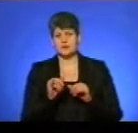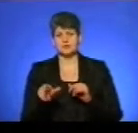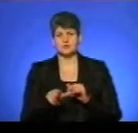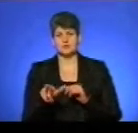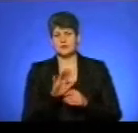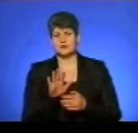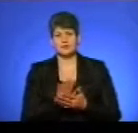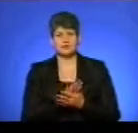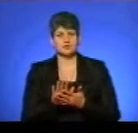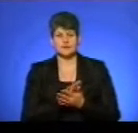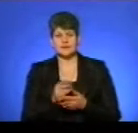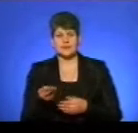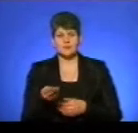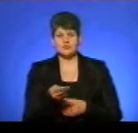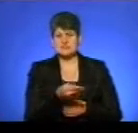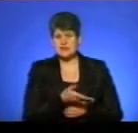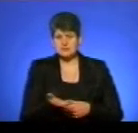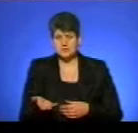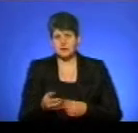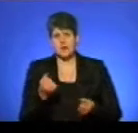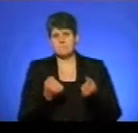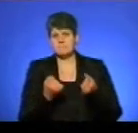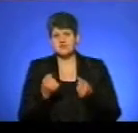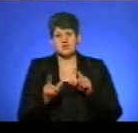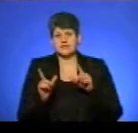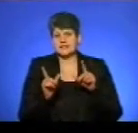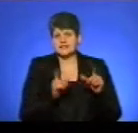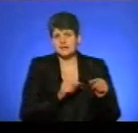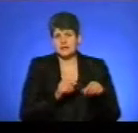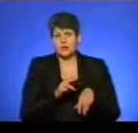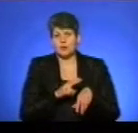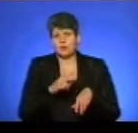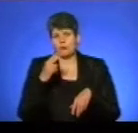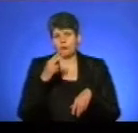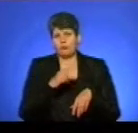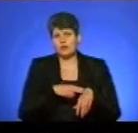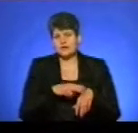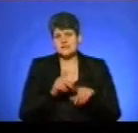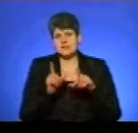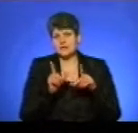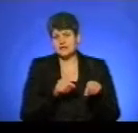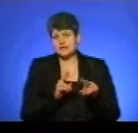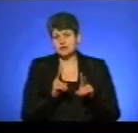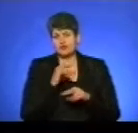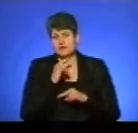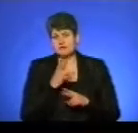розчищена, бачите, каша не посипана, машини їдуть, поліція їде, ніхто не звертає уваги ніякої.